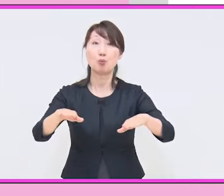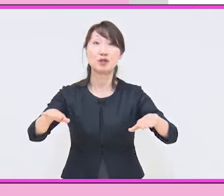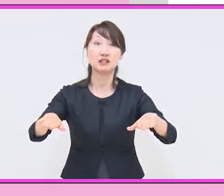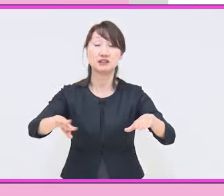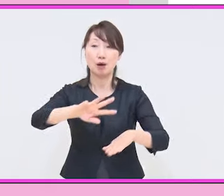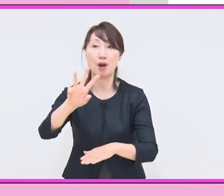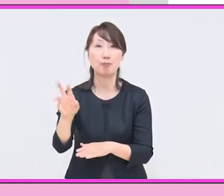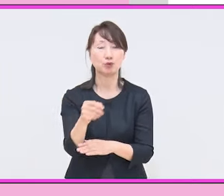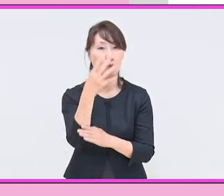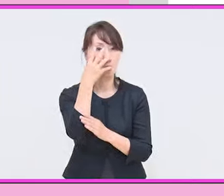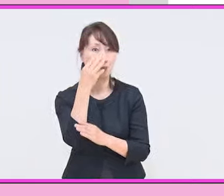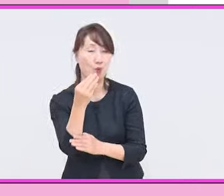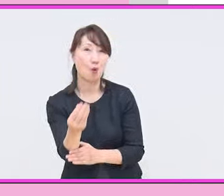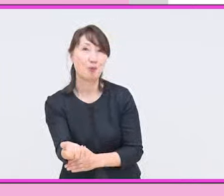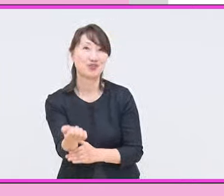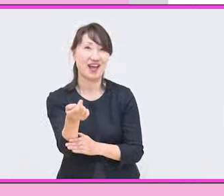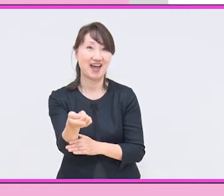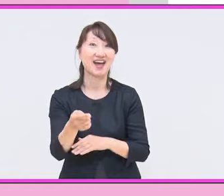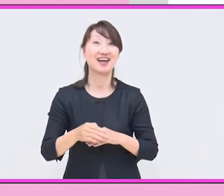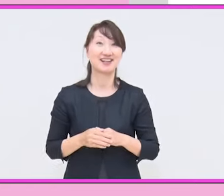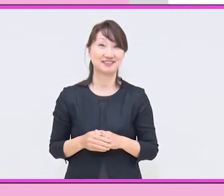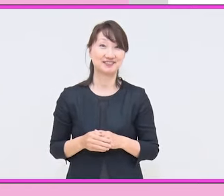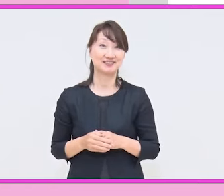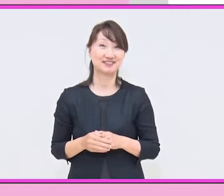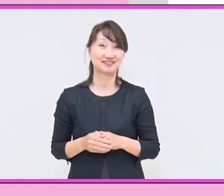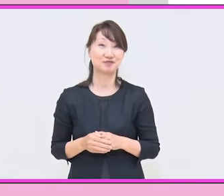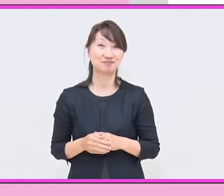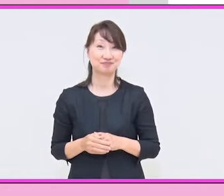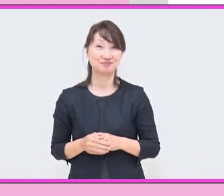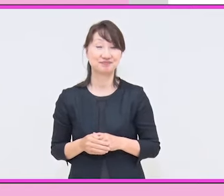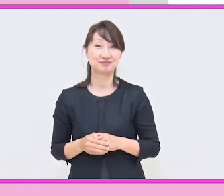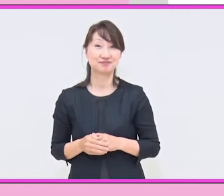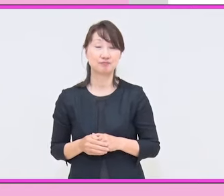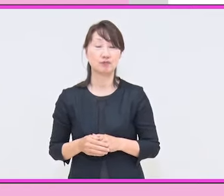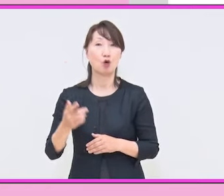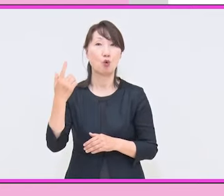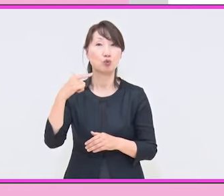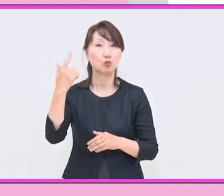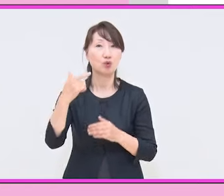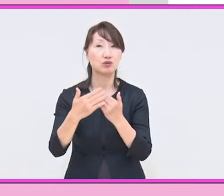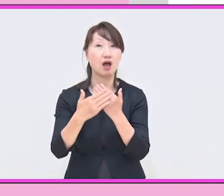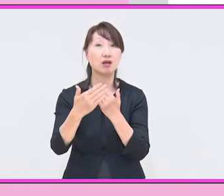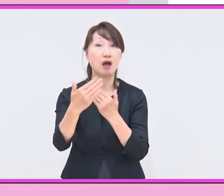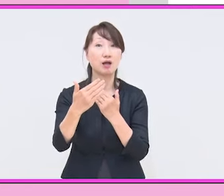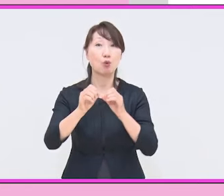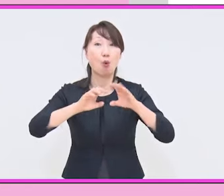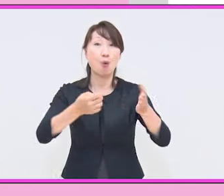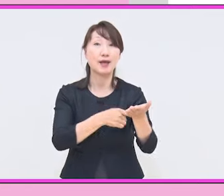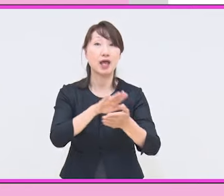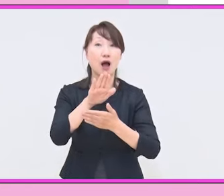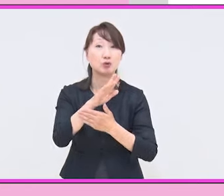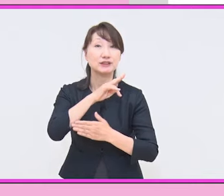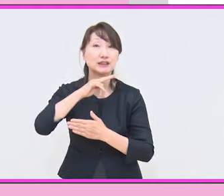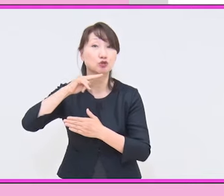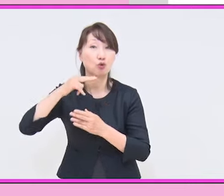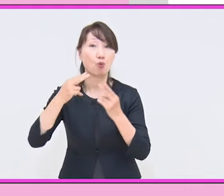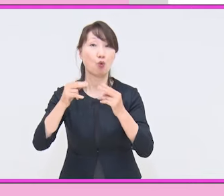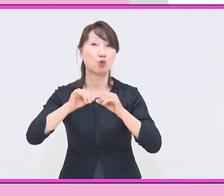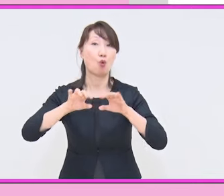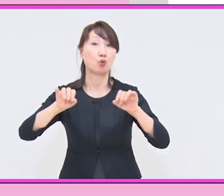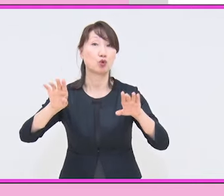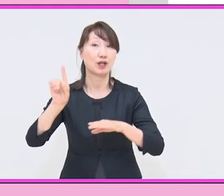パラリンピックへの関心が高まりました。さらにロンドン大会の放映権を持ったイギリスの公共放